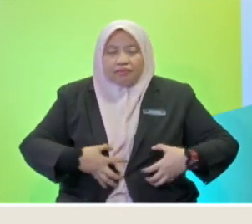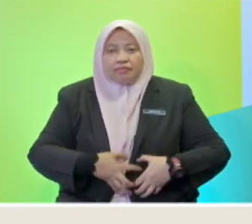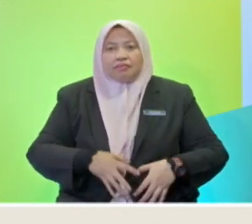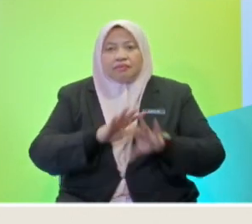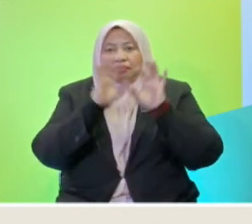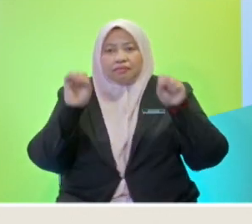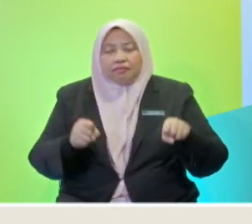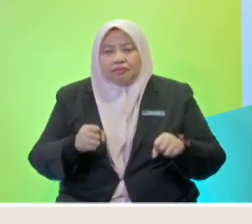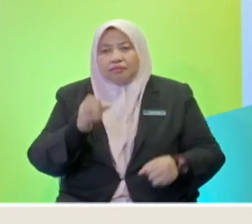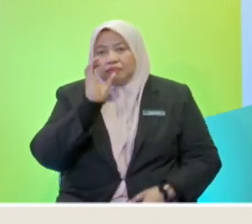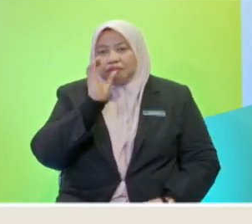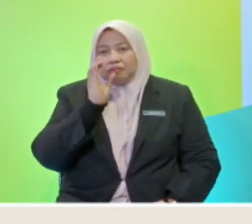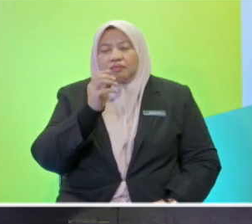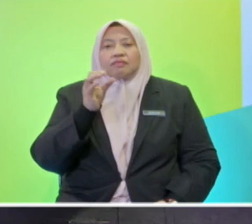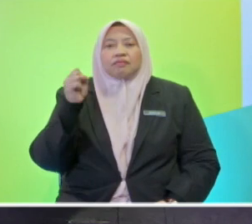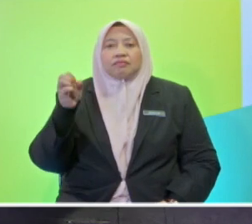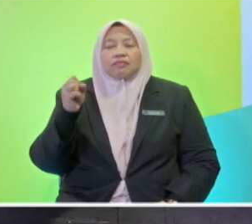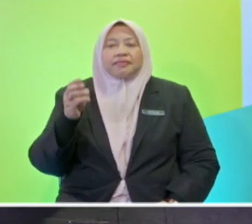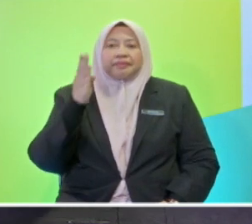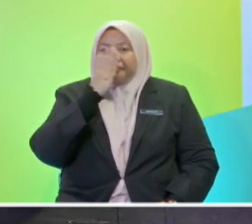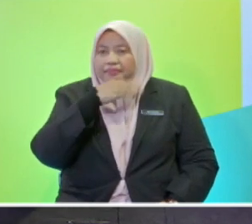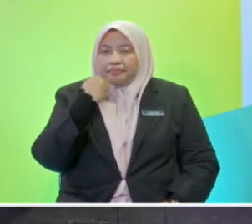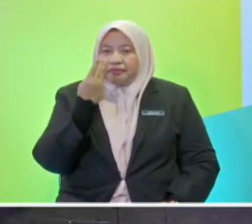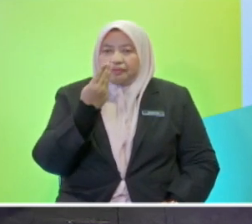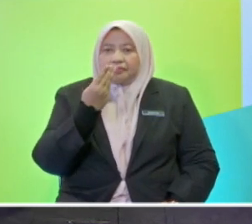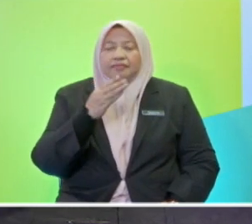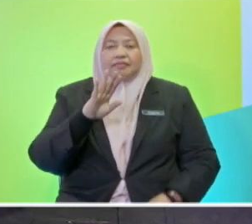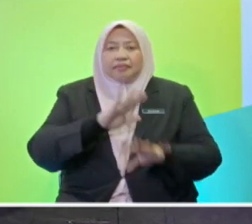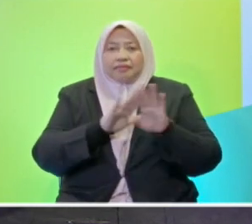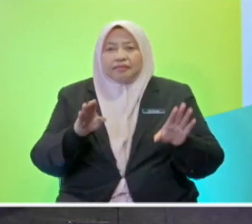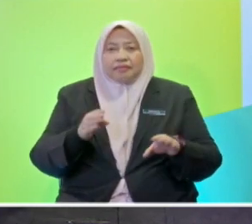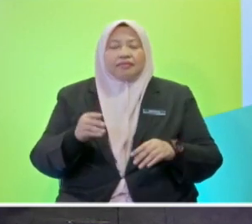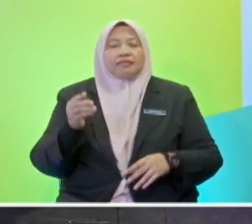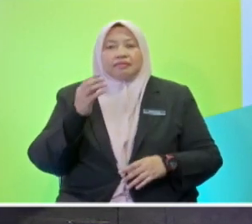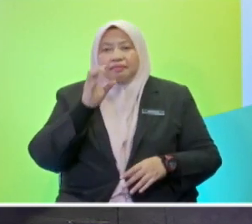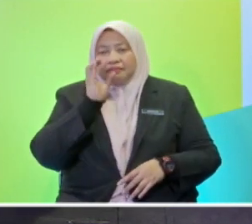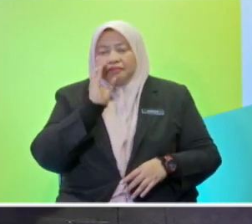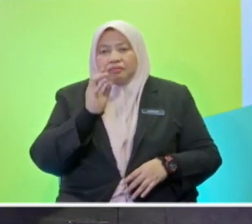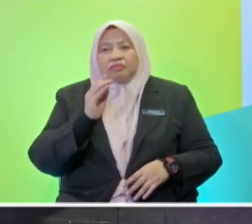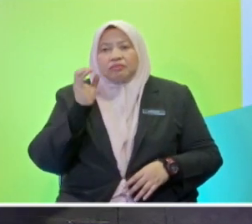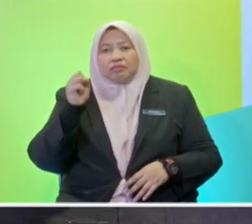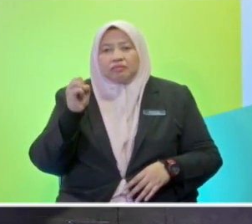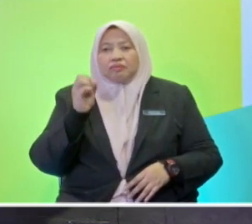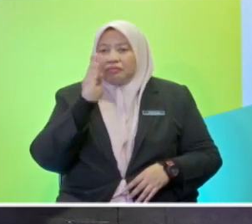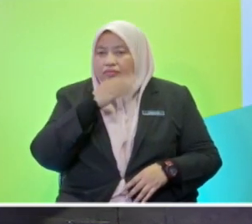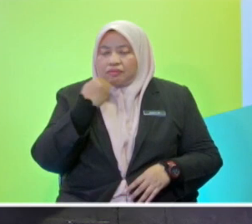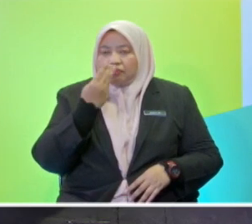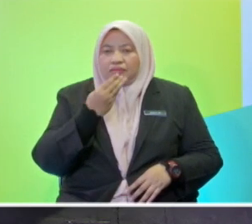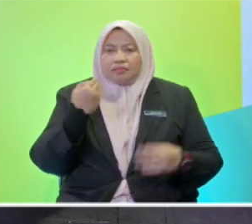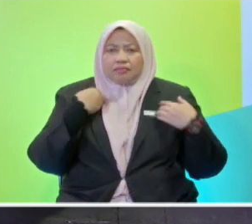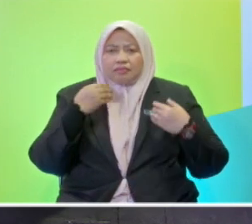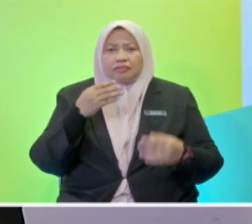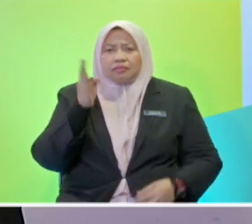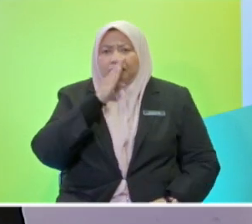minum susu basi jangan minum susu basi Hah susu basi ini dia akan mengeluarkan bau